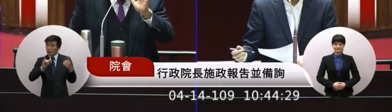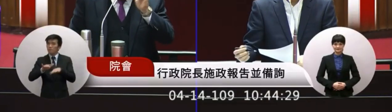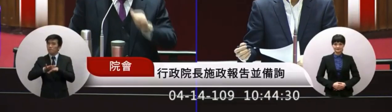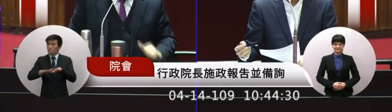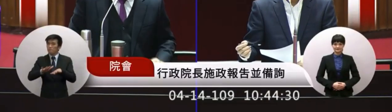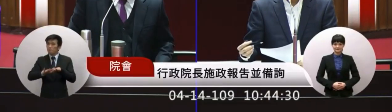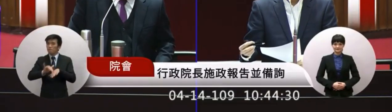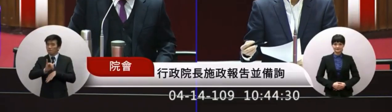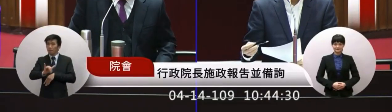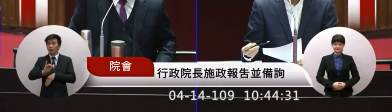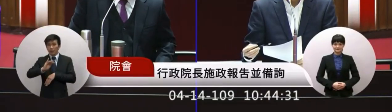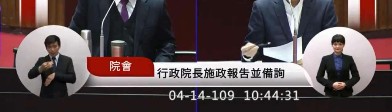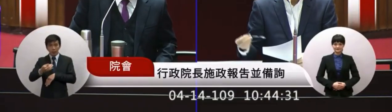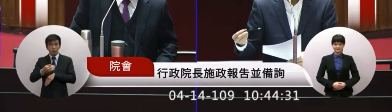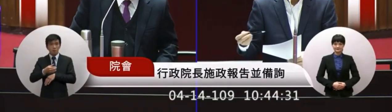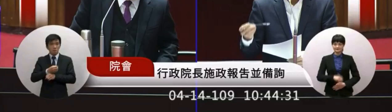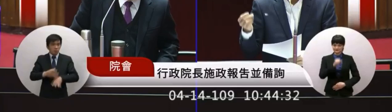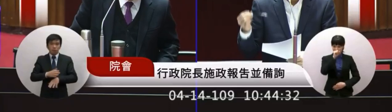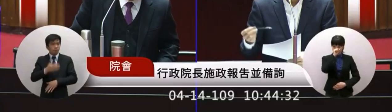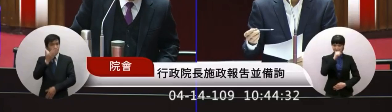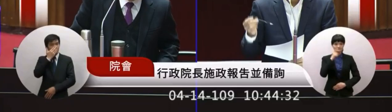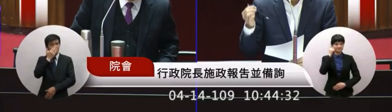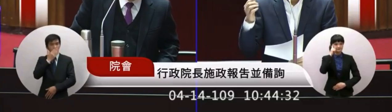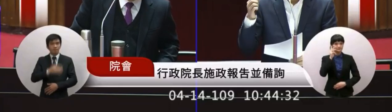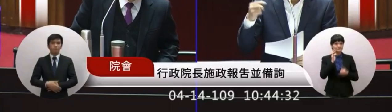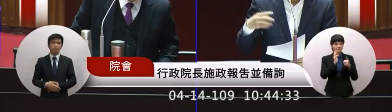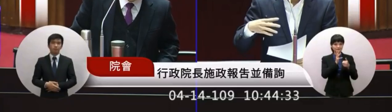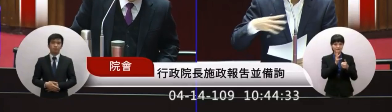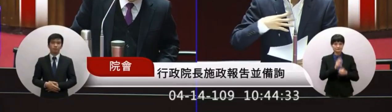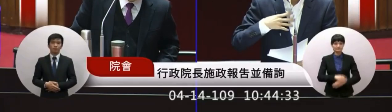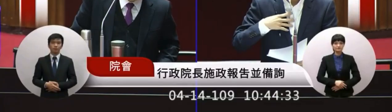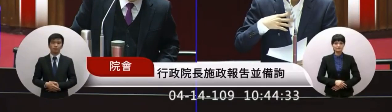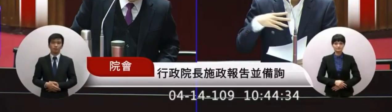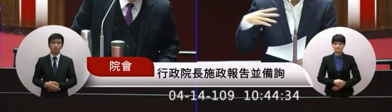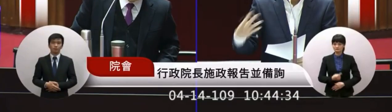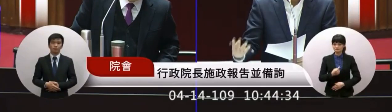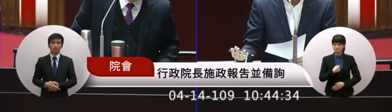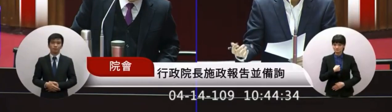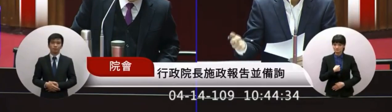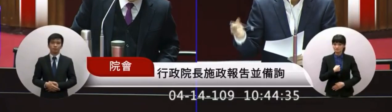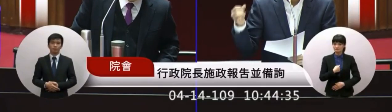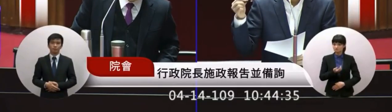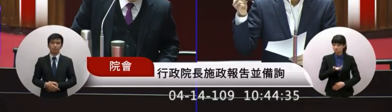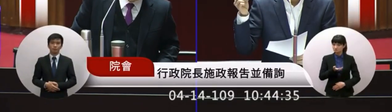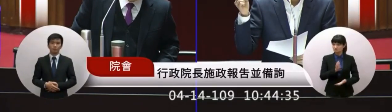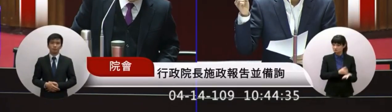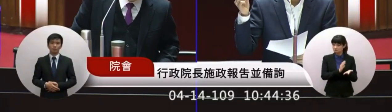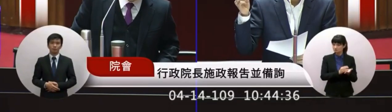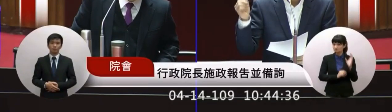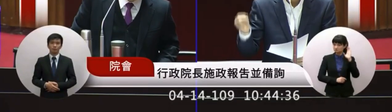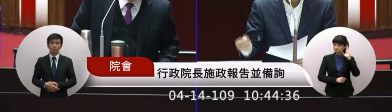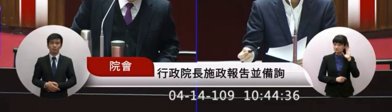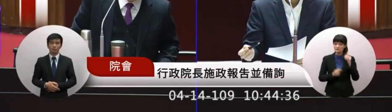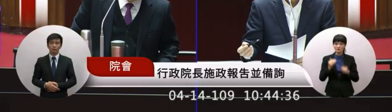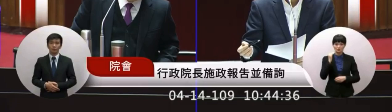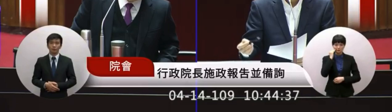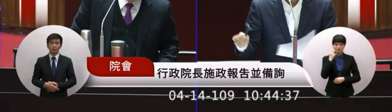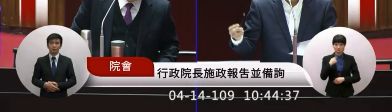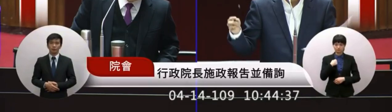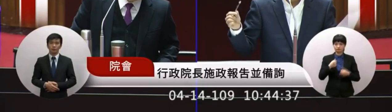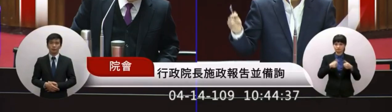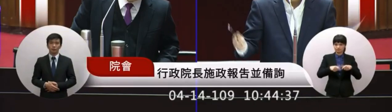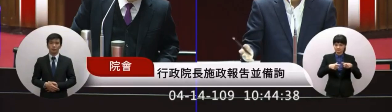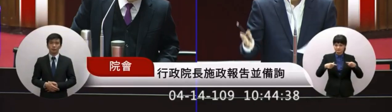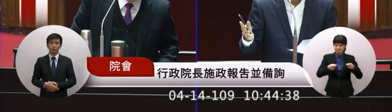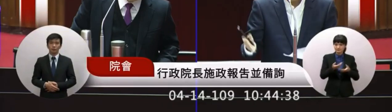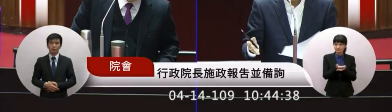我们一点都不敢大意。 好，那我请教一下，那所以我直接获得的讯息，当我们开始发振兴抵用券的时候，